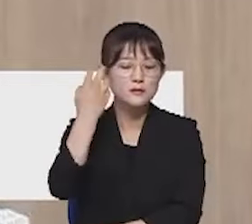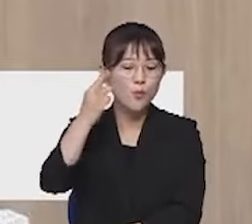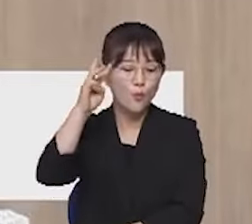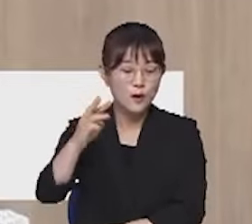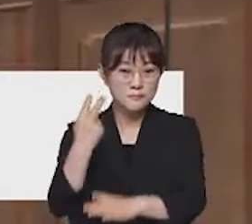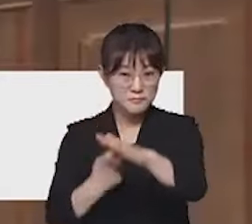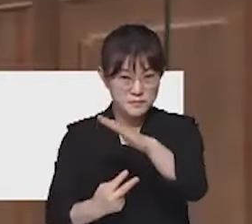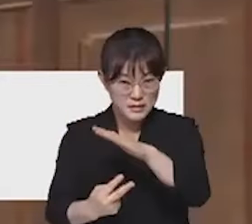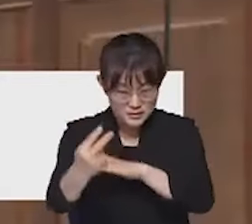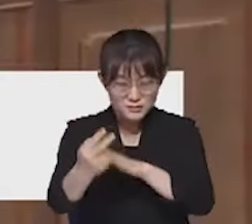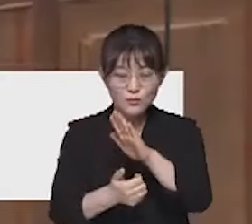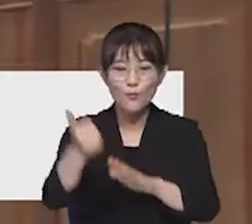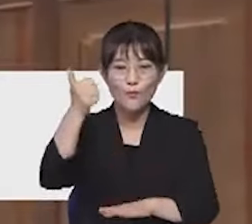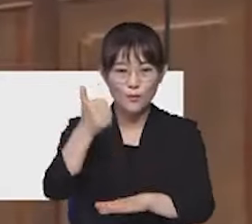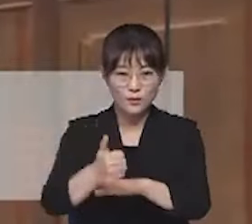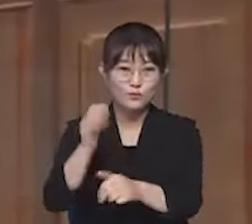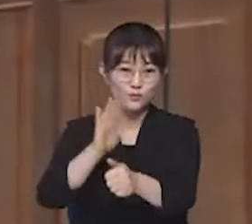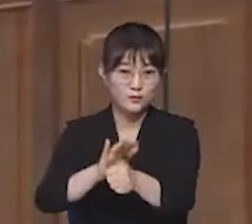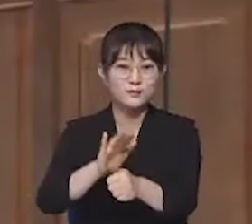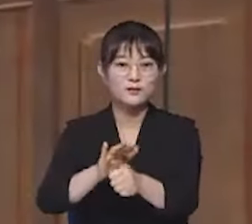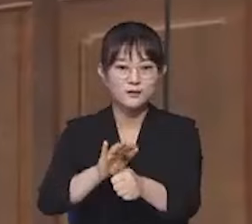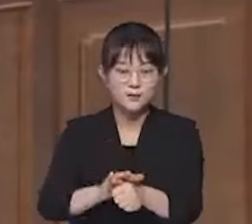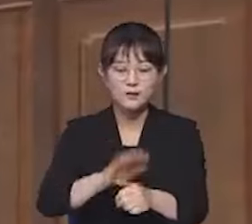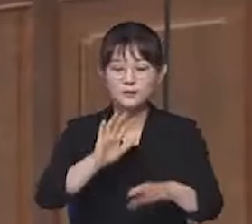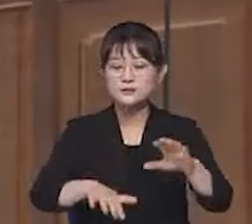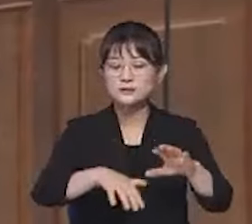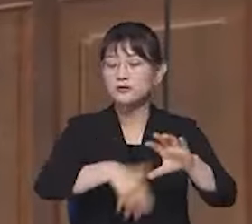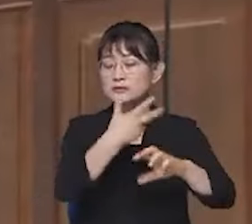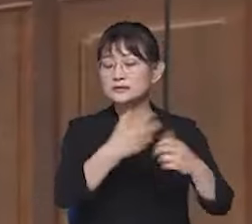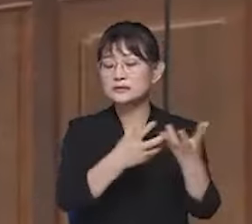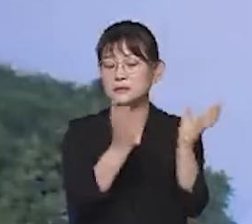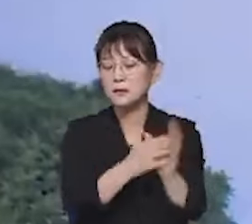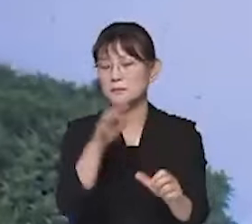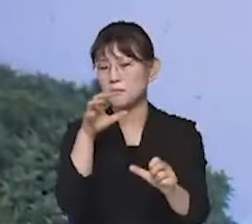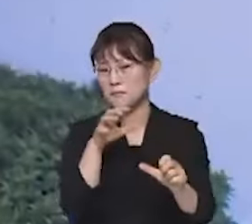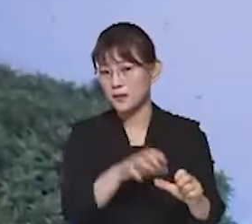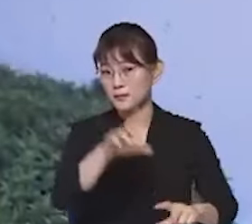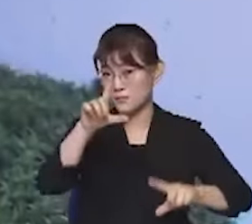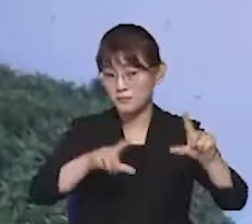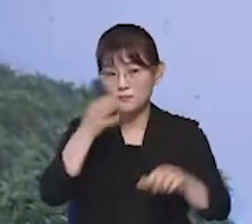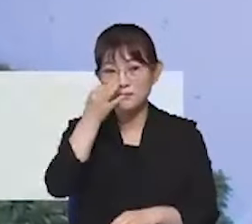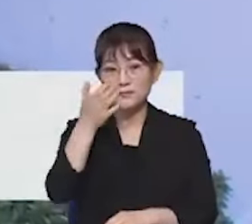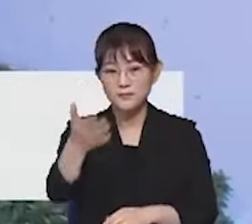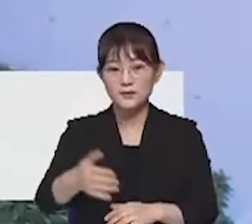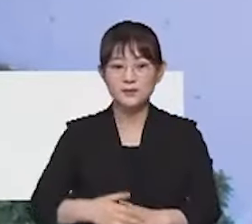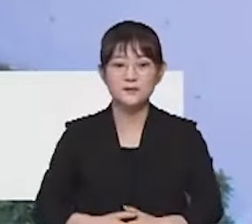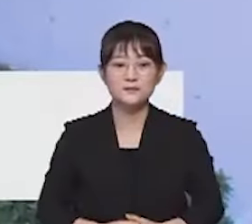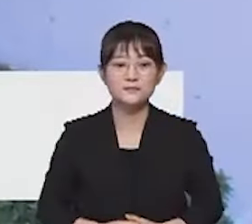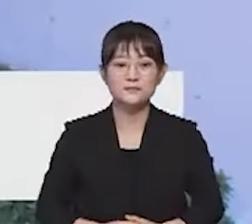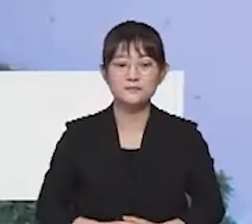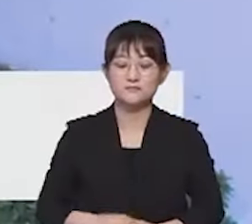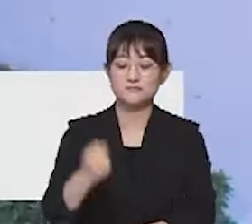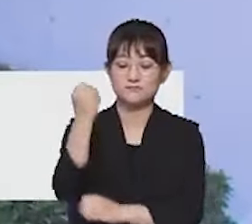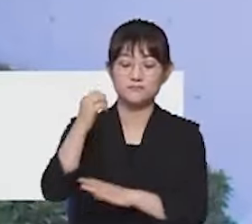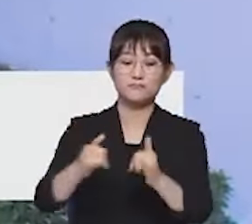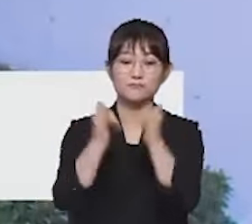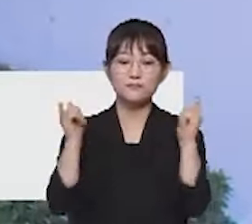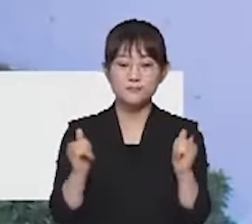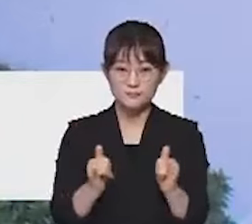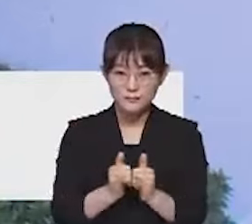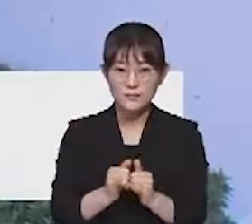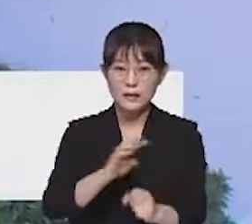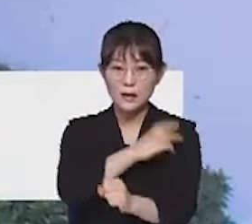실현하겠다며 경쟁자로 떠오른 조국혁신당을 견제했습니다. 기본사회, 에너지 고속도로,